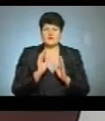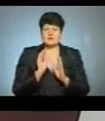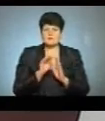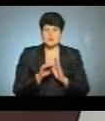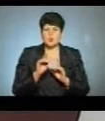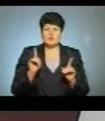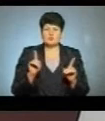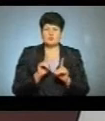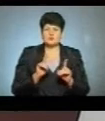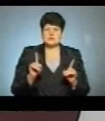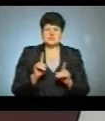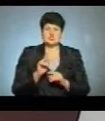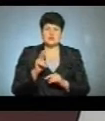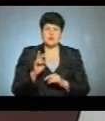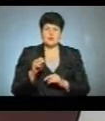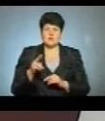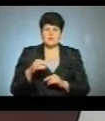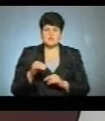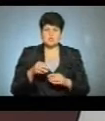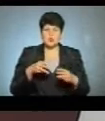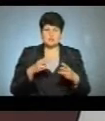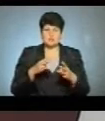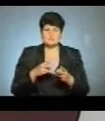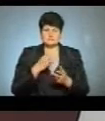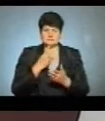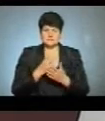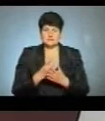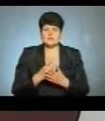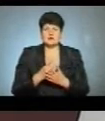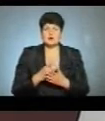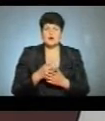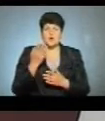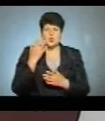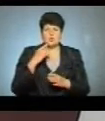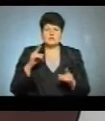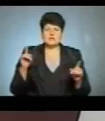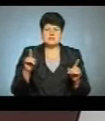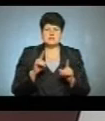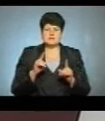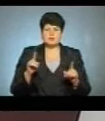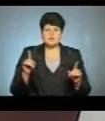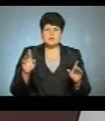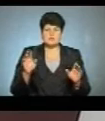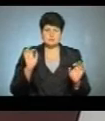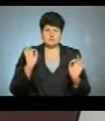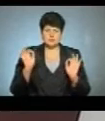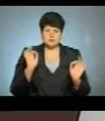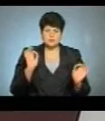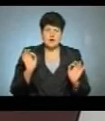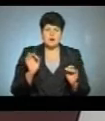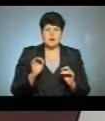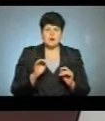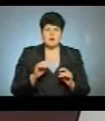музичний коледж імені Соломії Крушельницької – онлайн-трансляцію концерту «Коли звучить музика, гармати мовчать». Його можна переглянути